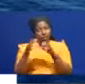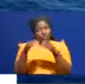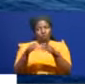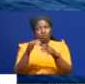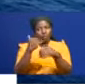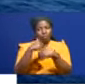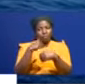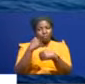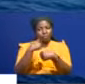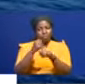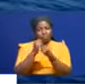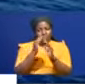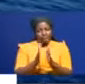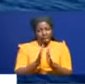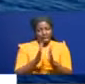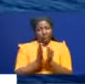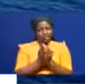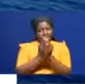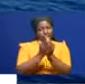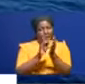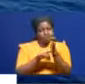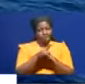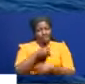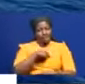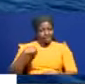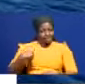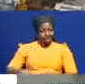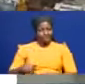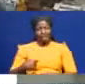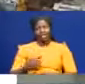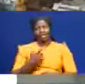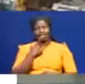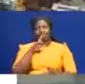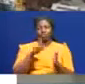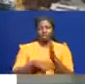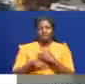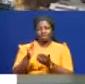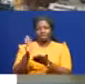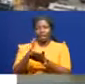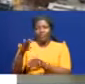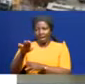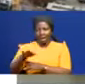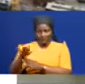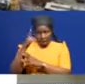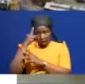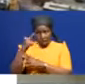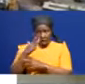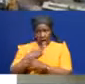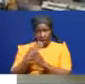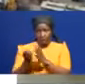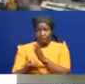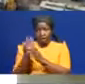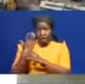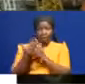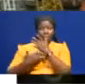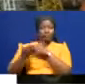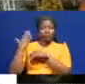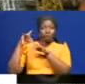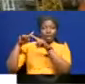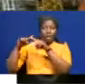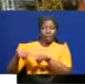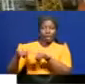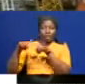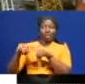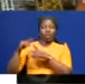China, Bwana Li Yanqing, nyenzo na sehemu za bidhaa zetu hapo awali zilitegemea